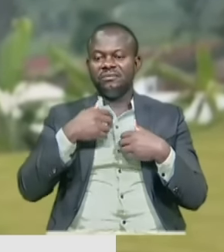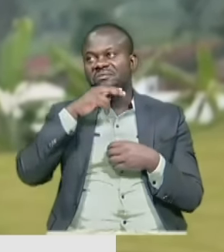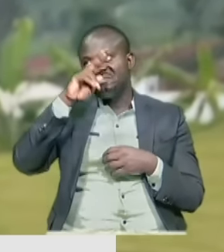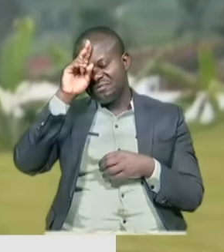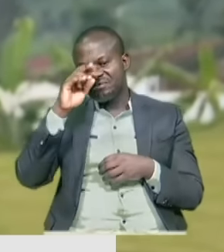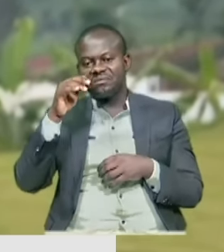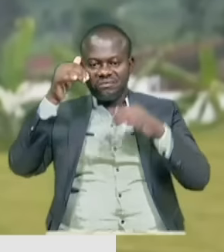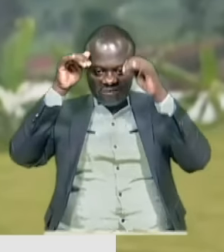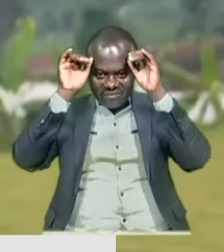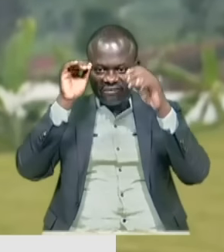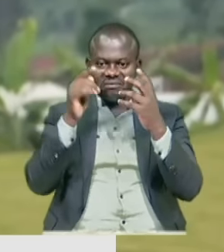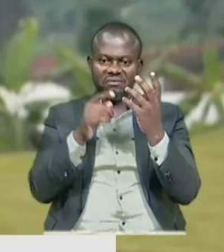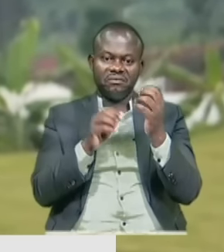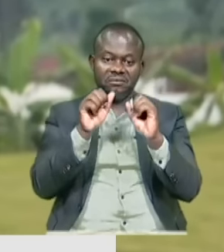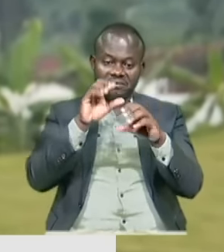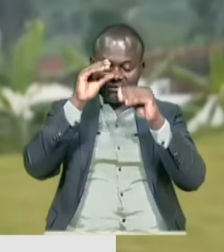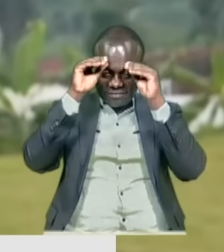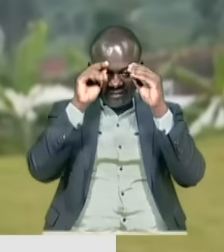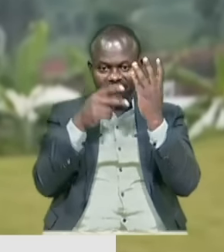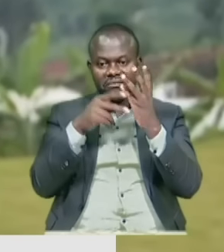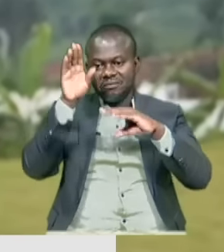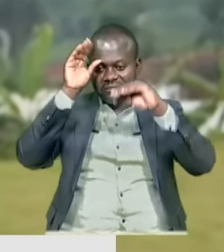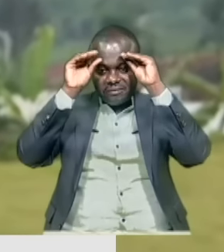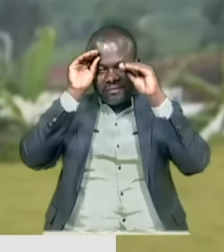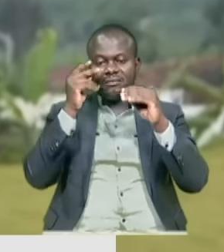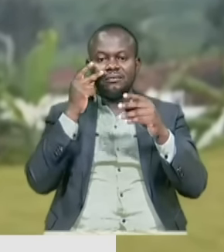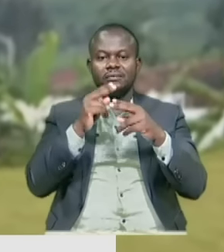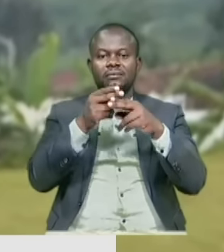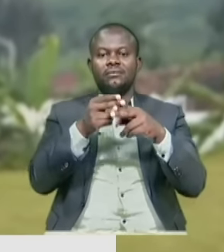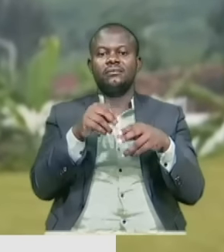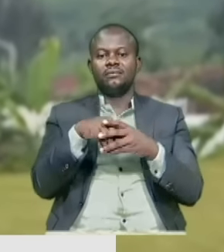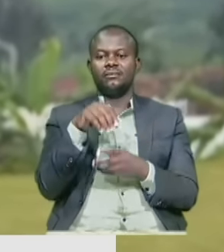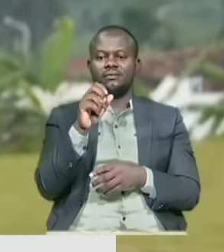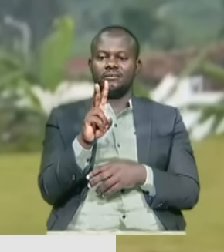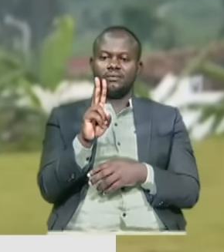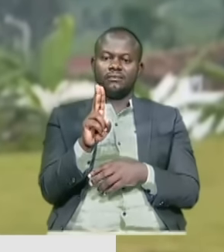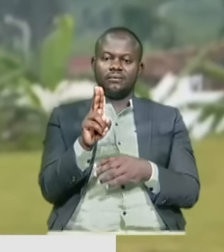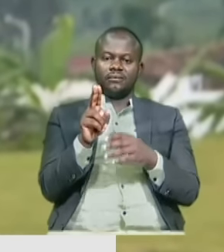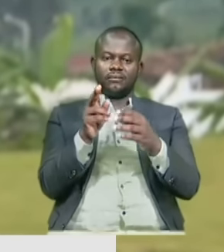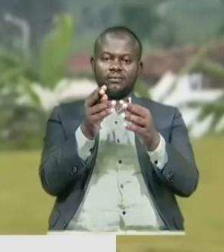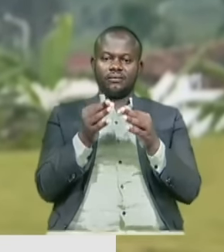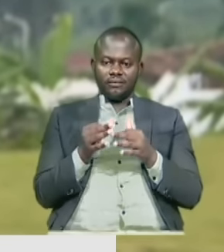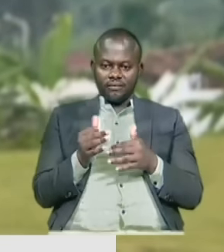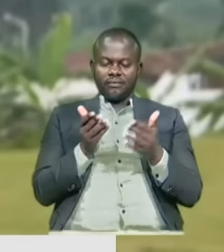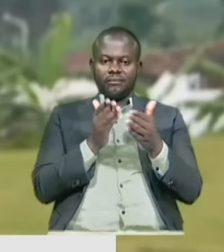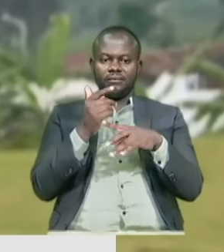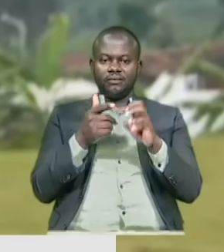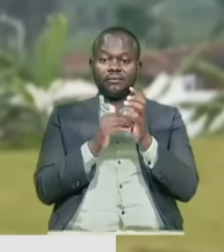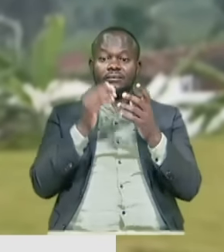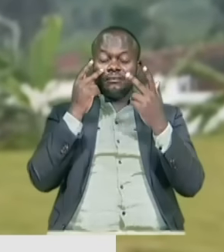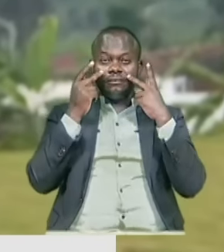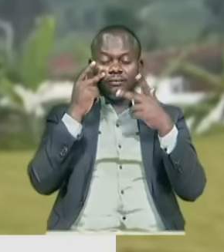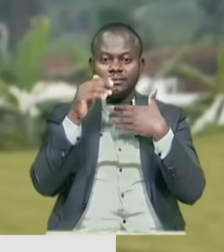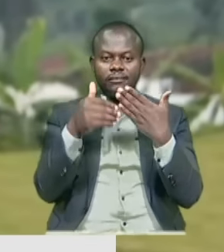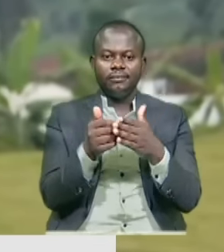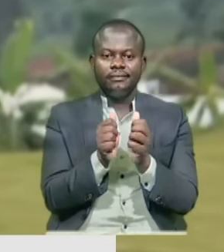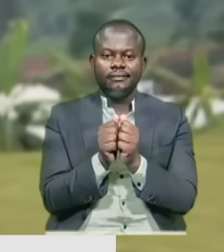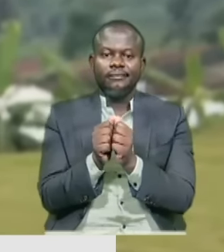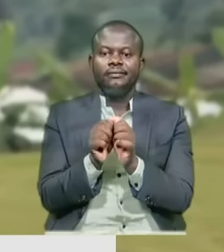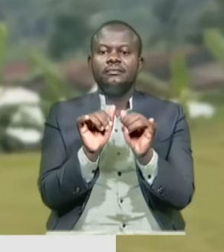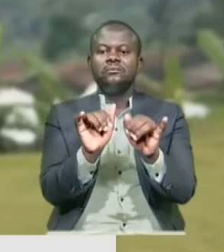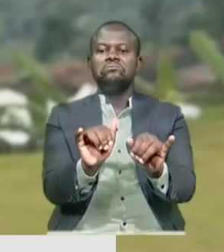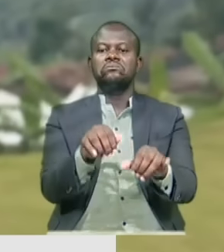imyuga bakayiga ababona inguzanyo muri VUP Financial Service bakazibona ariko ugasanga bagumye